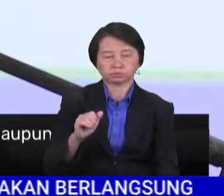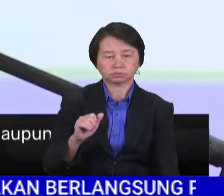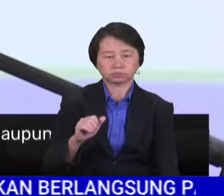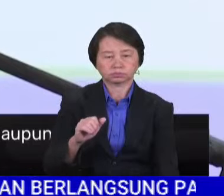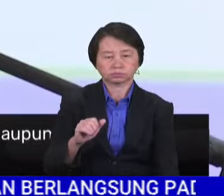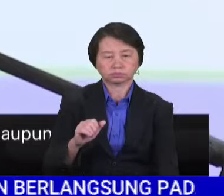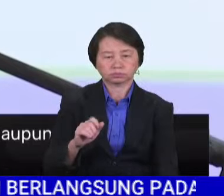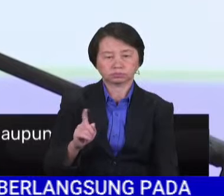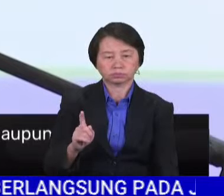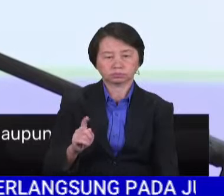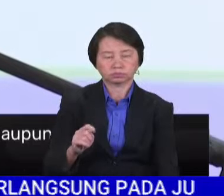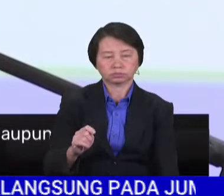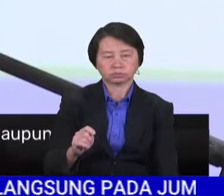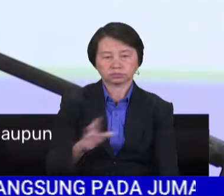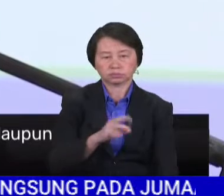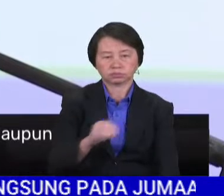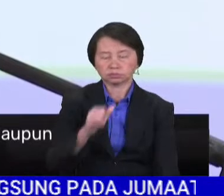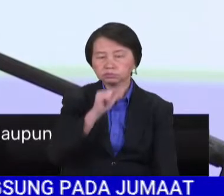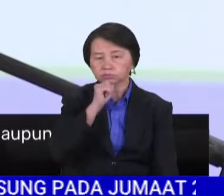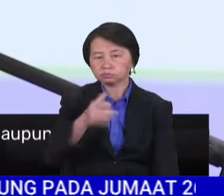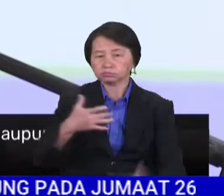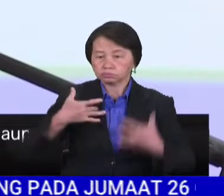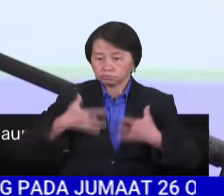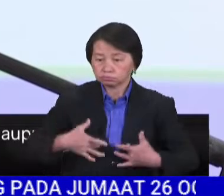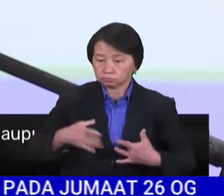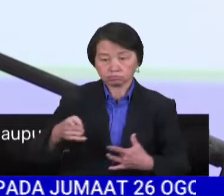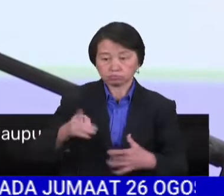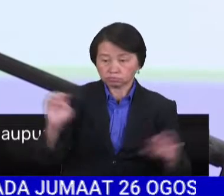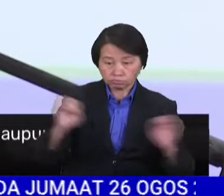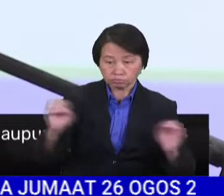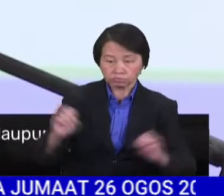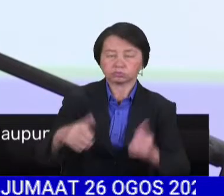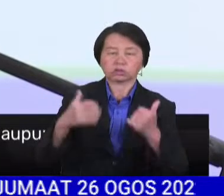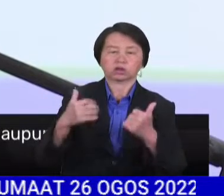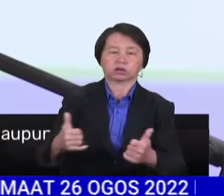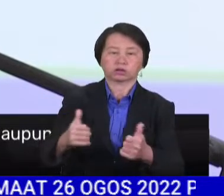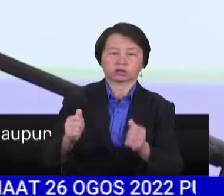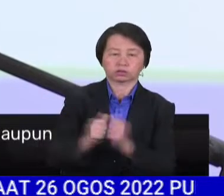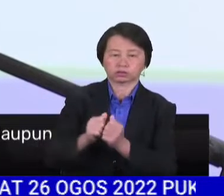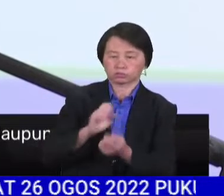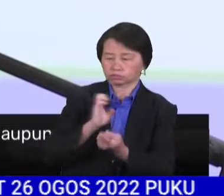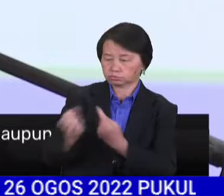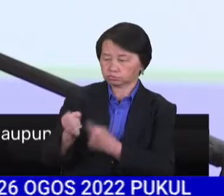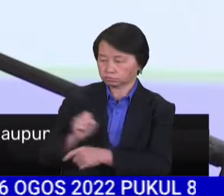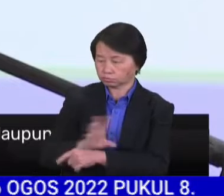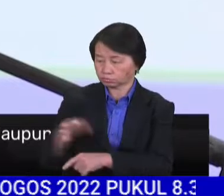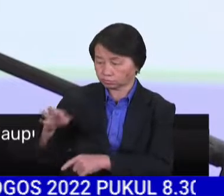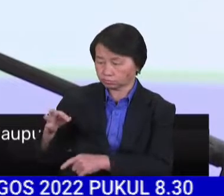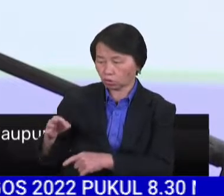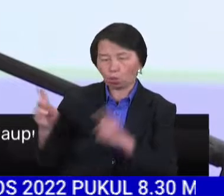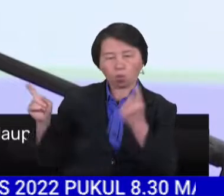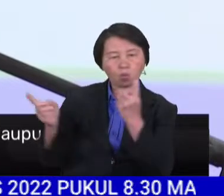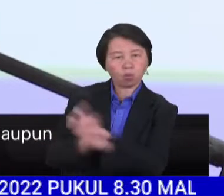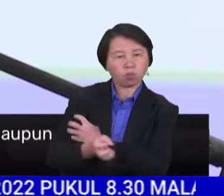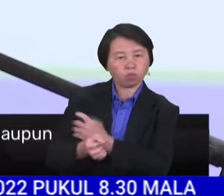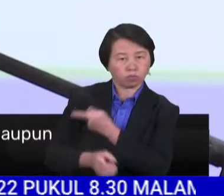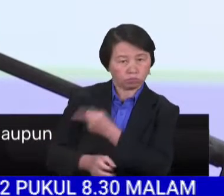beling wedding Okie Bab i bentuk jadi baru lengkuas Challenge